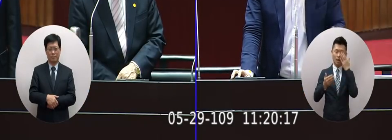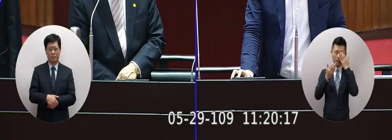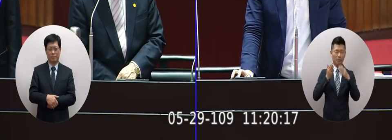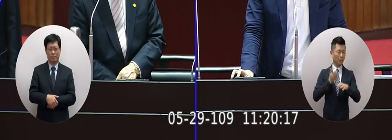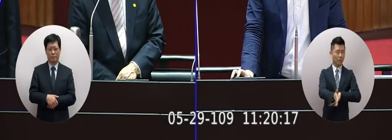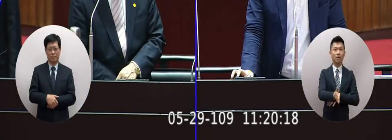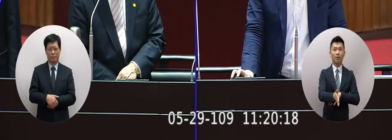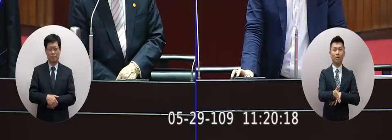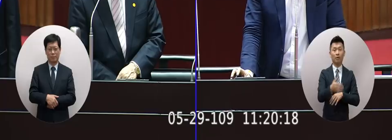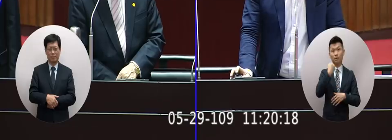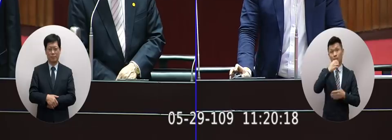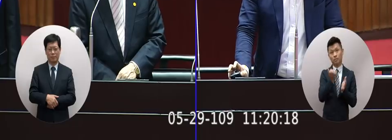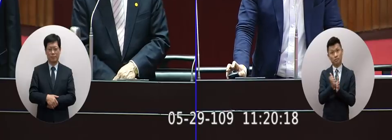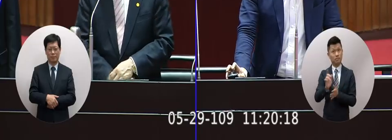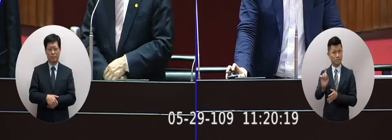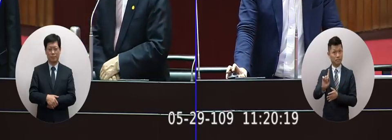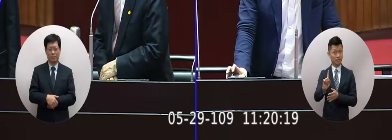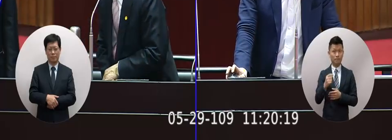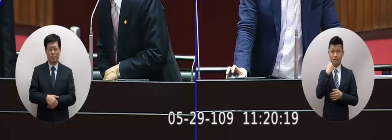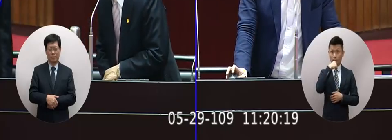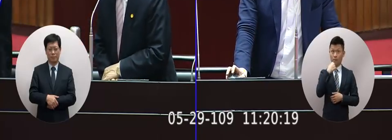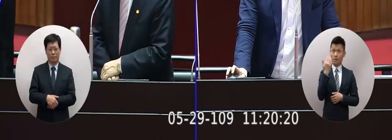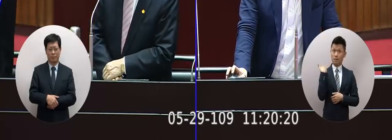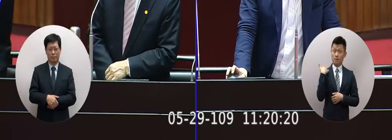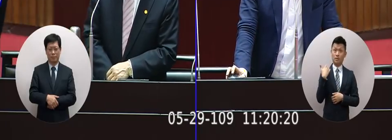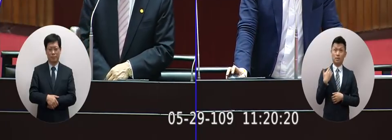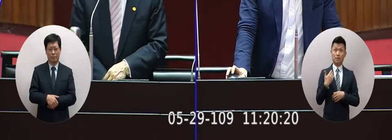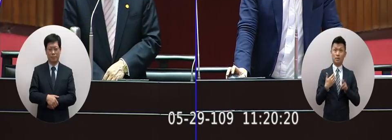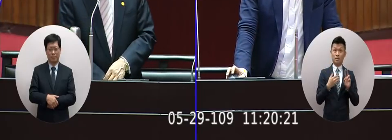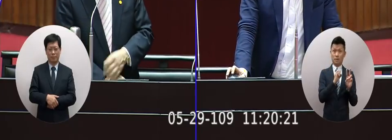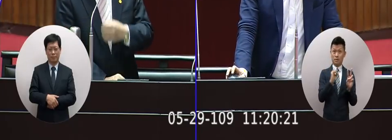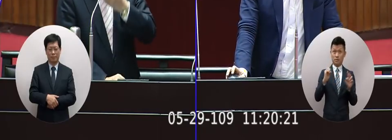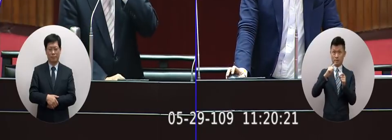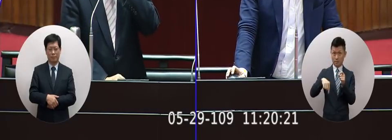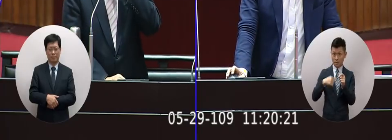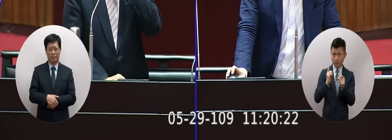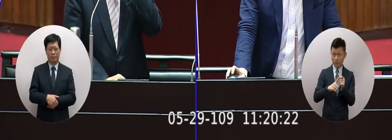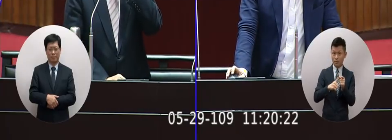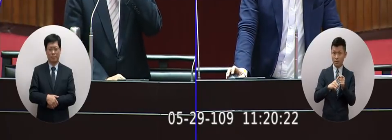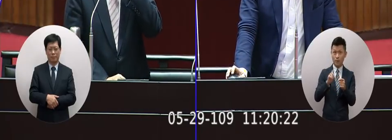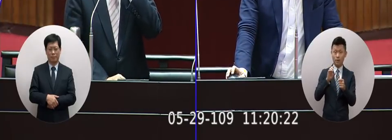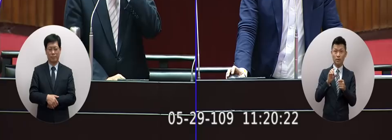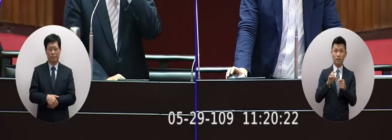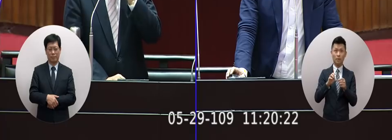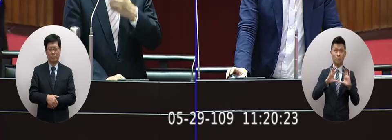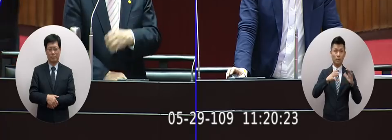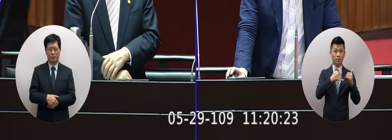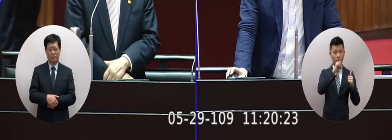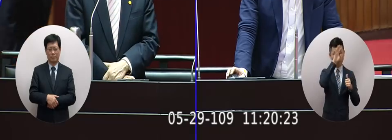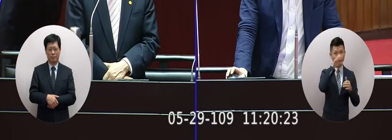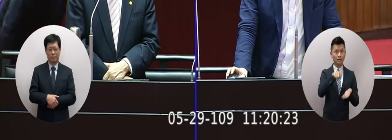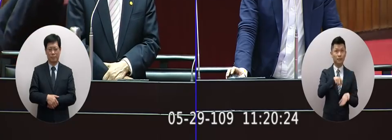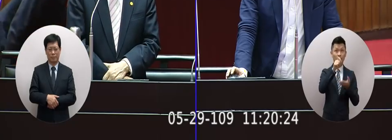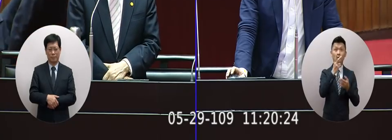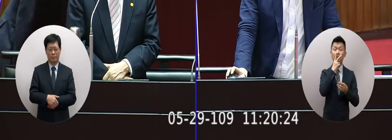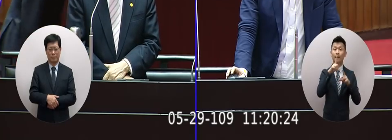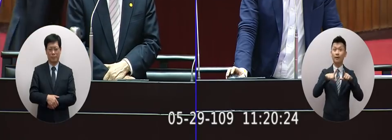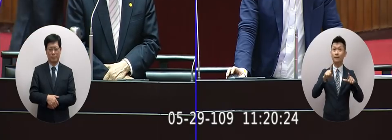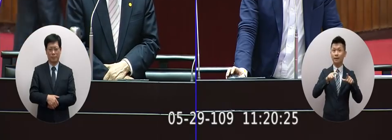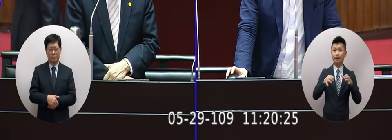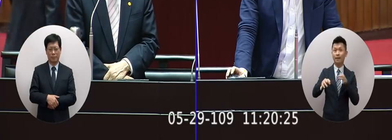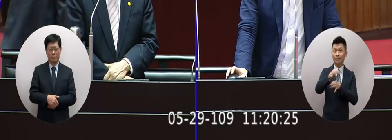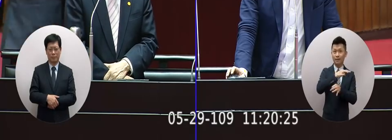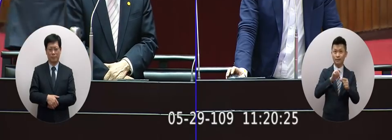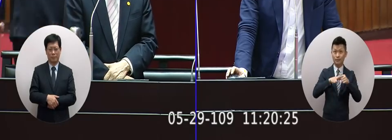其实台湾在准备啥？台湾为2000年哦，1990年代开始。哦，包括即个国民党啊，讲过亚太营运中心啊，